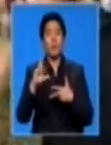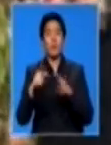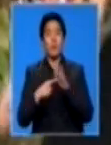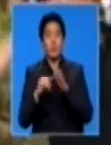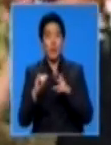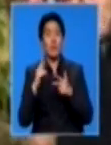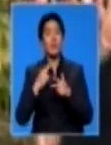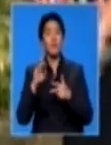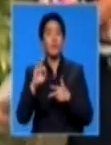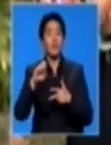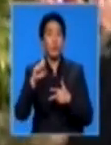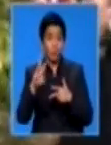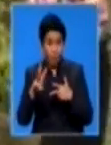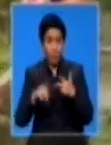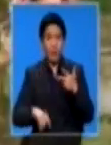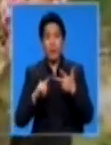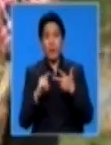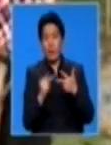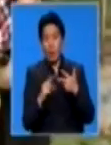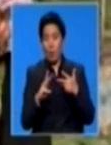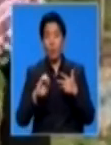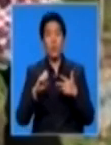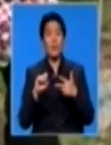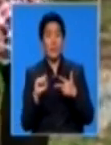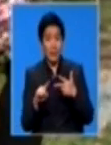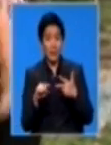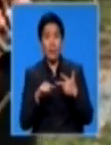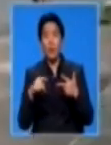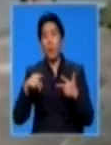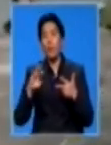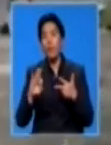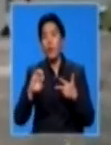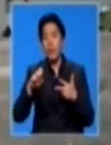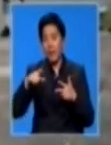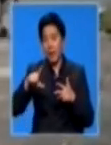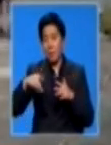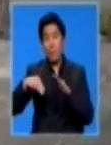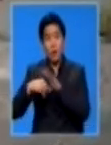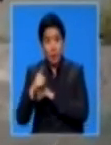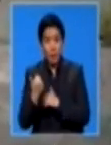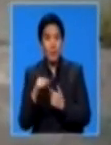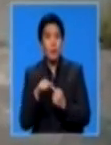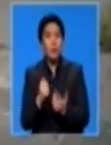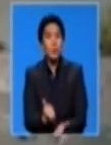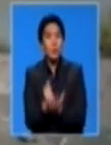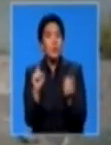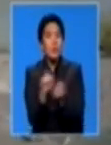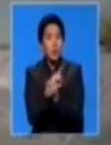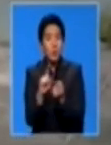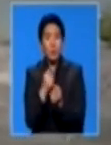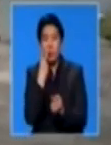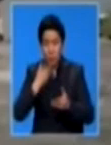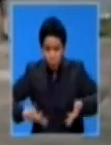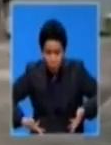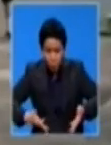น้องฟิลและเด็กชายทวีศักดิ์ฟูซะน้องฟิล์มที่ชักชวนกันมาทำประโยชน์เพื่อสังคมเพราะเห็นว่าถน